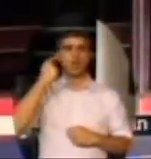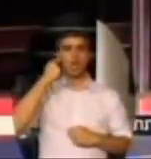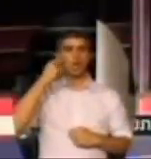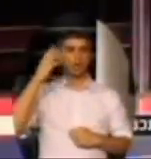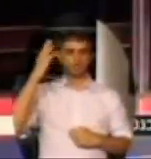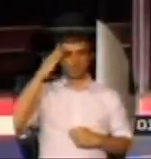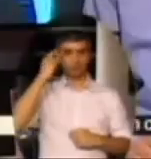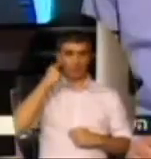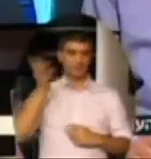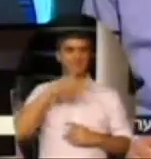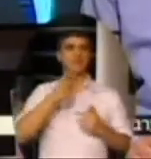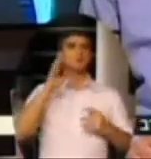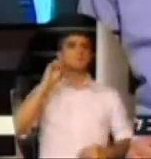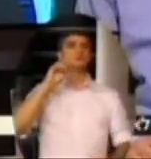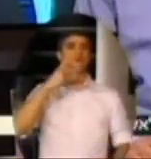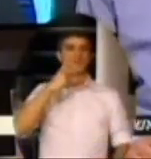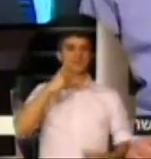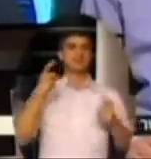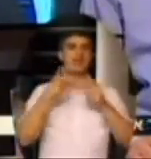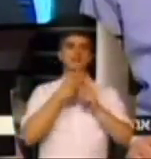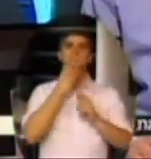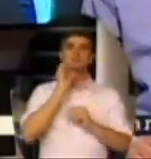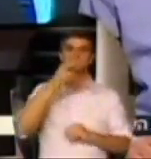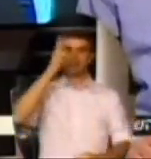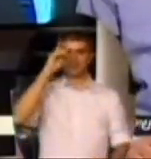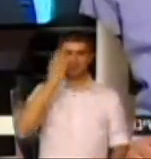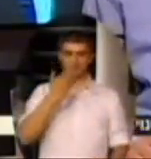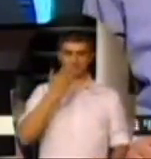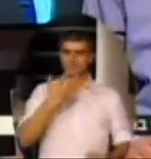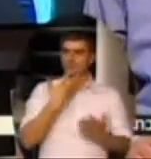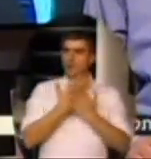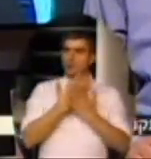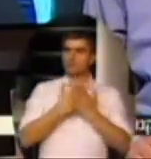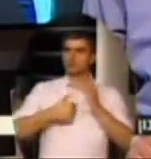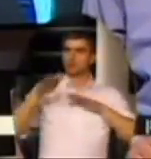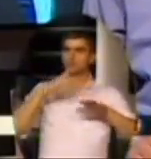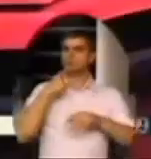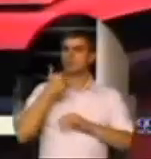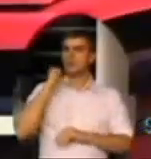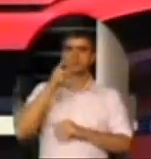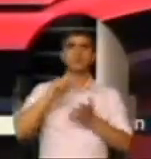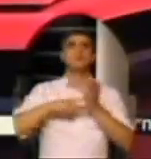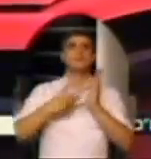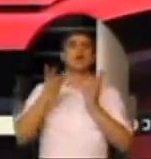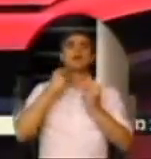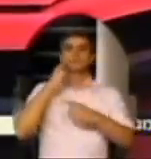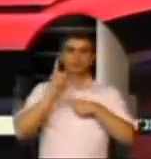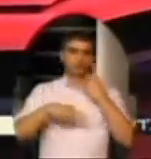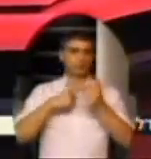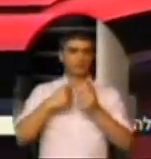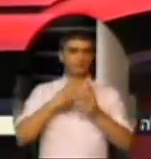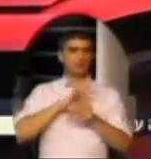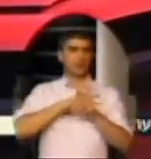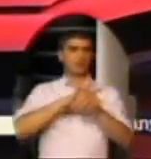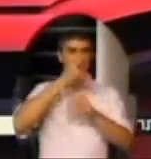שלום לך ושלום גם למשה פיגלין החטיבה היהודית של הליכוד העובדה שראש הממשלה אמר אתמול שהוא מתכוון עוד הרבה שנים להנהיג את את